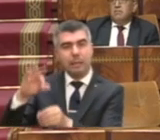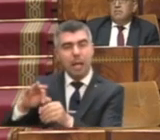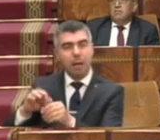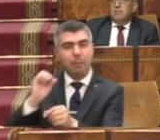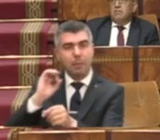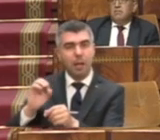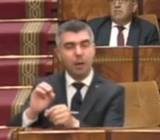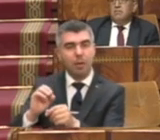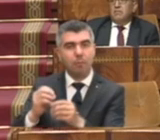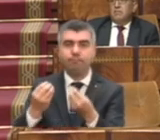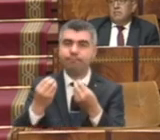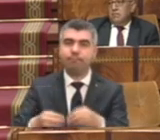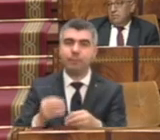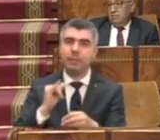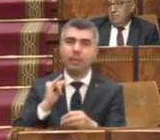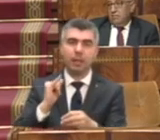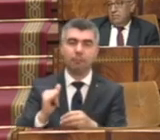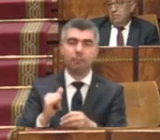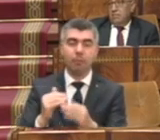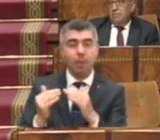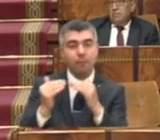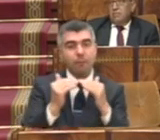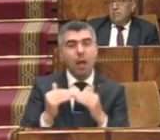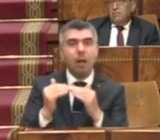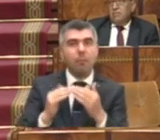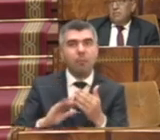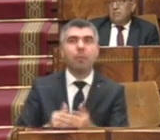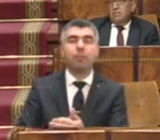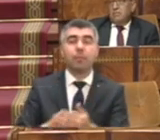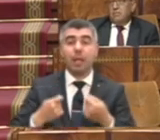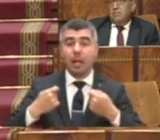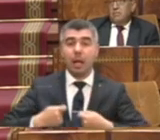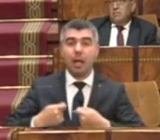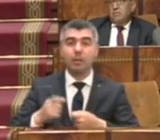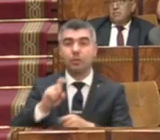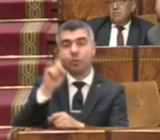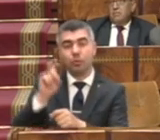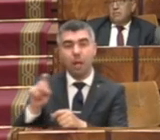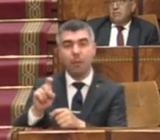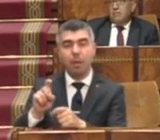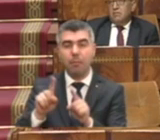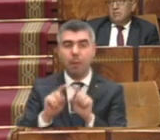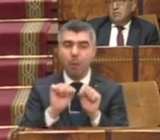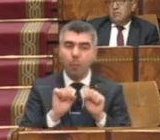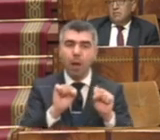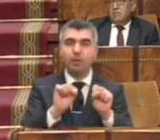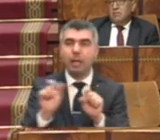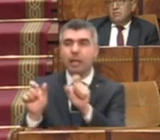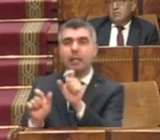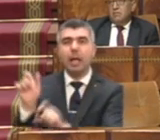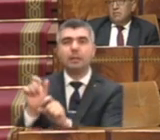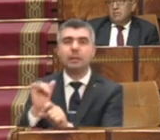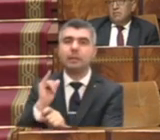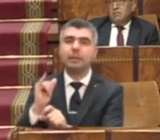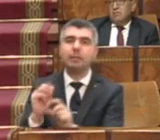في تصميم التهيئه. هنا خصو يكون واحد التنسيق تام. حنايا كان رؤساء الجماعات كنبقاو في المواجهه ديال المواطنين، وحنايا هما